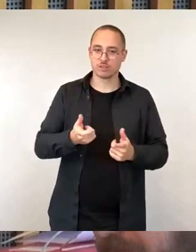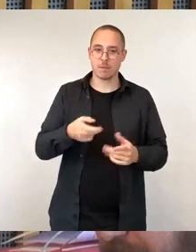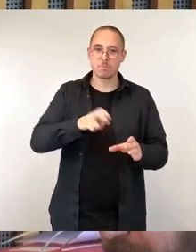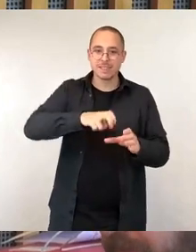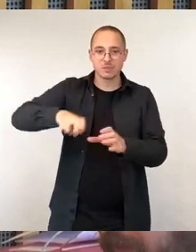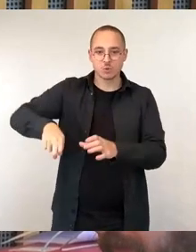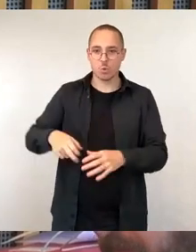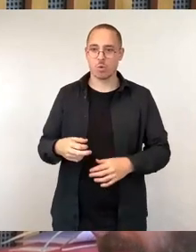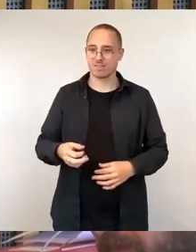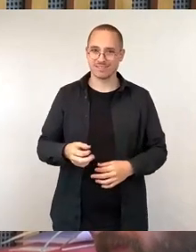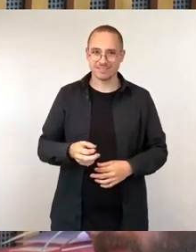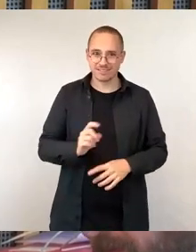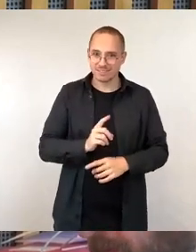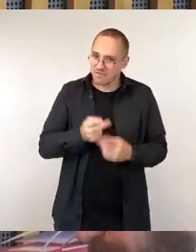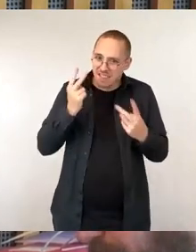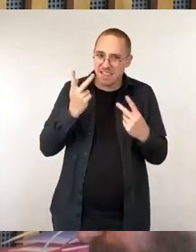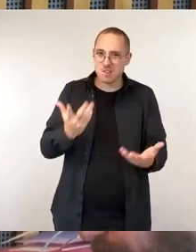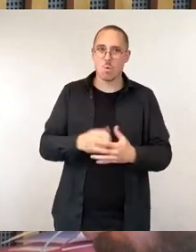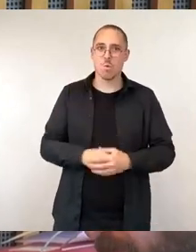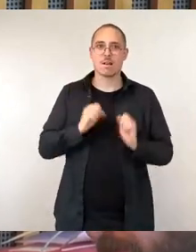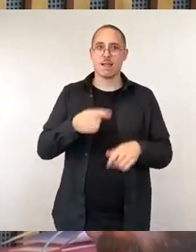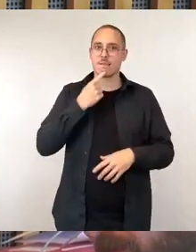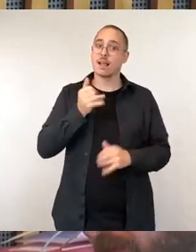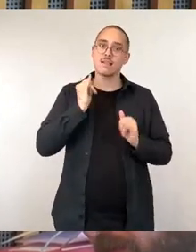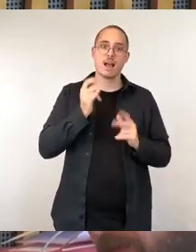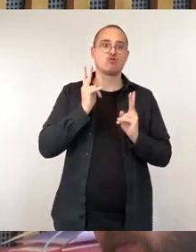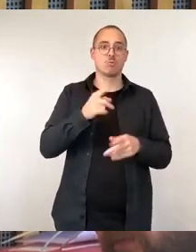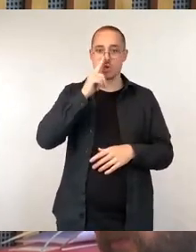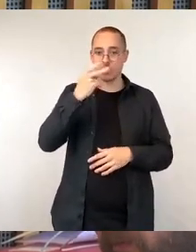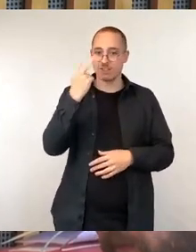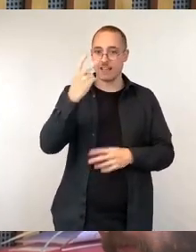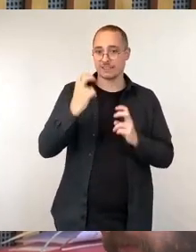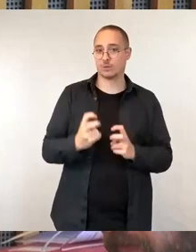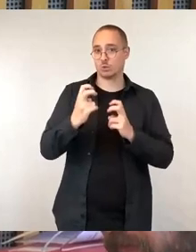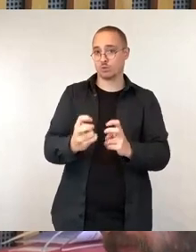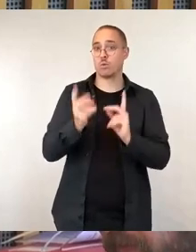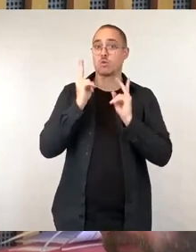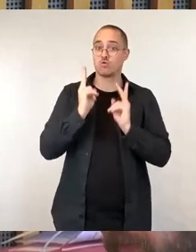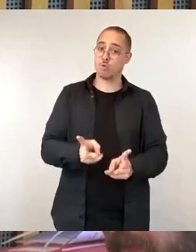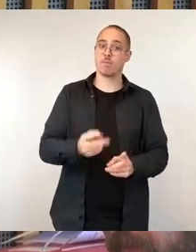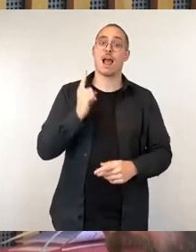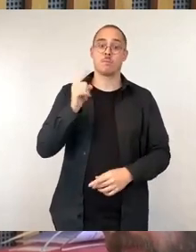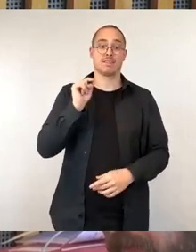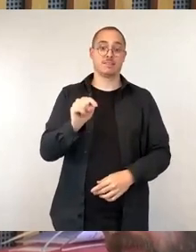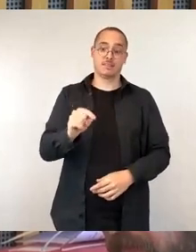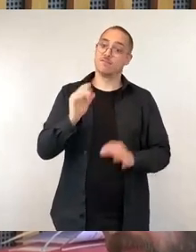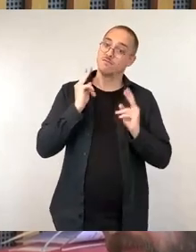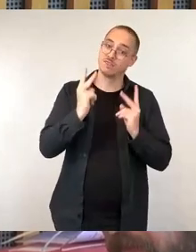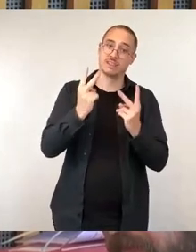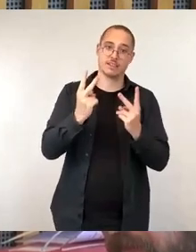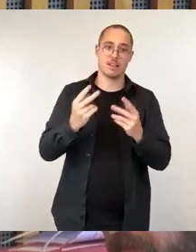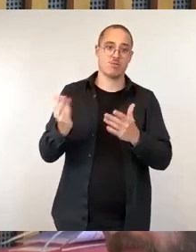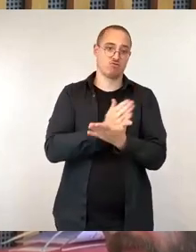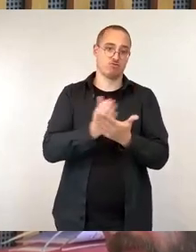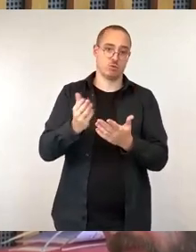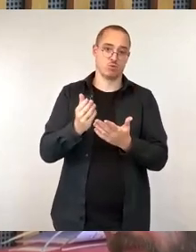nur noch zwei Sitzungen, aber auch in diesen zwei Sitzungen sind wesentliche Entscheidungen noch zu treffen. Und meine Damen und Herren, hier mal